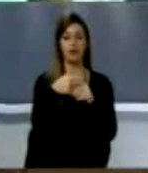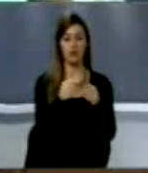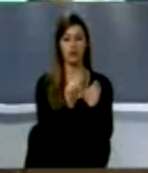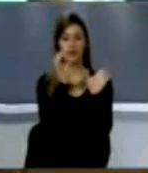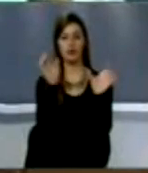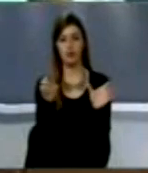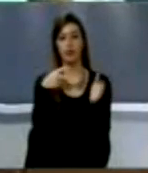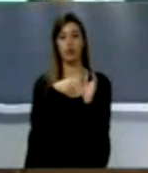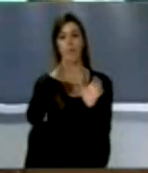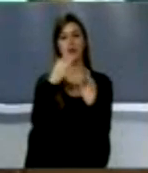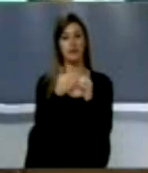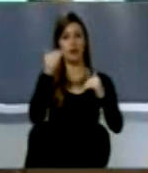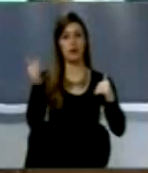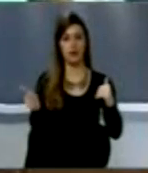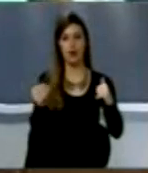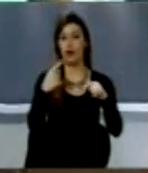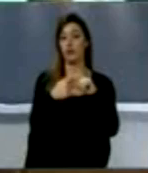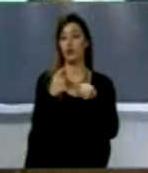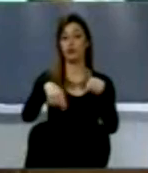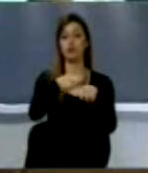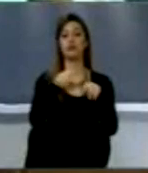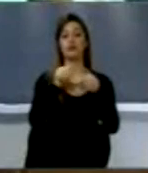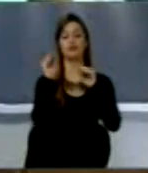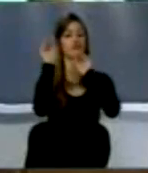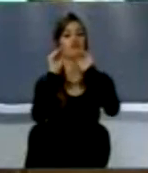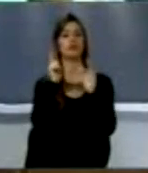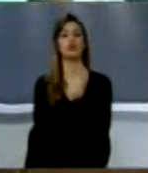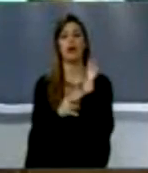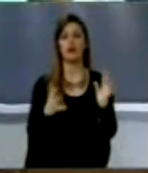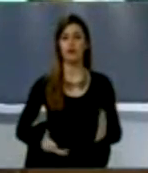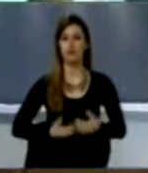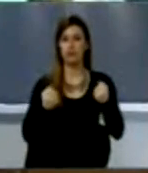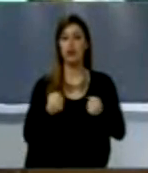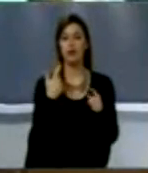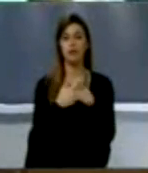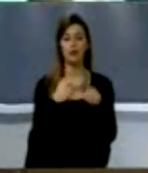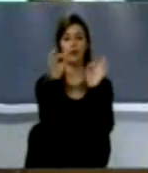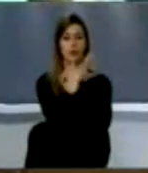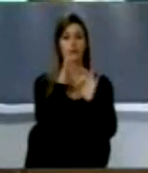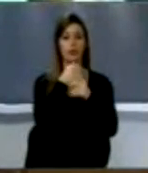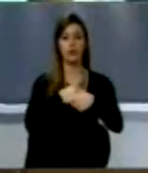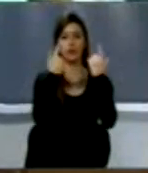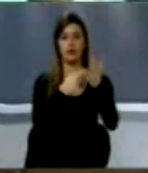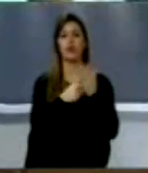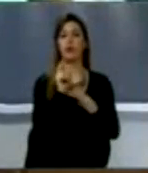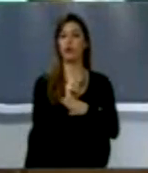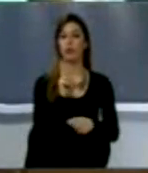vitit 2015, dhe keni bërë këtë me aq nguti, pa kujtuar që ngutia është armiku më i madh i